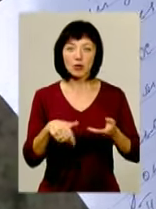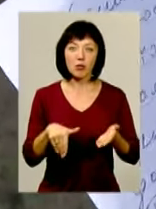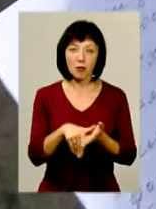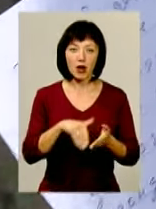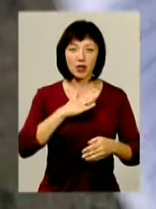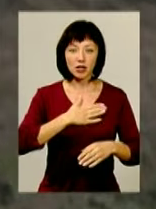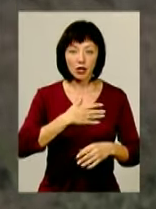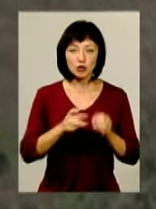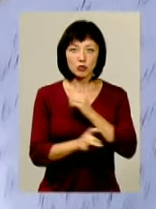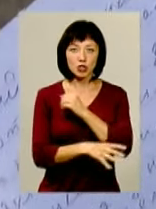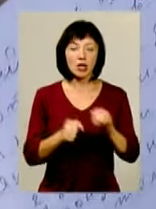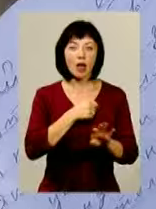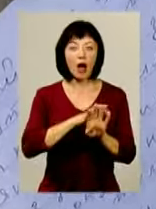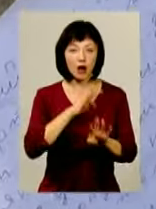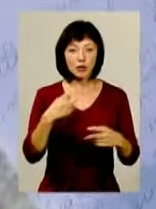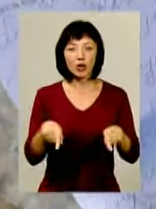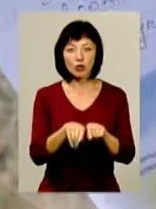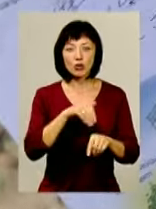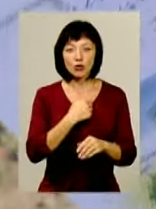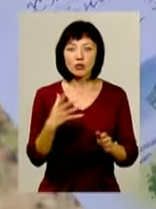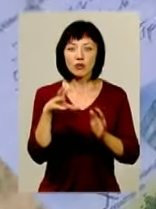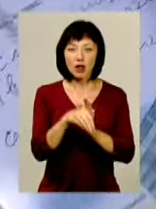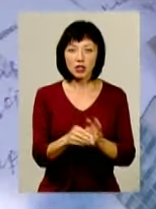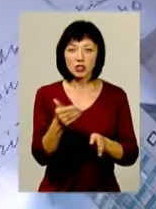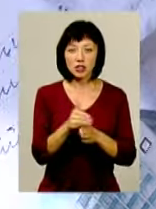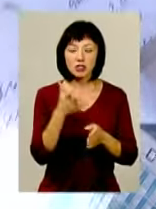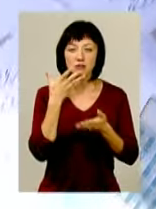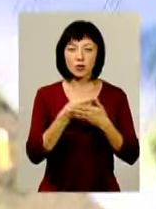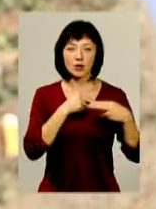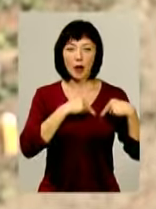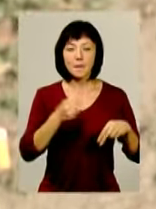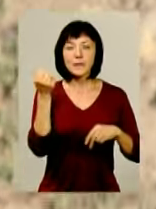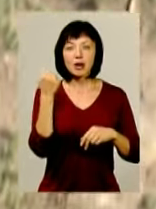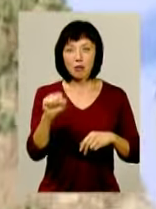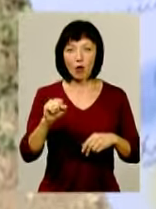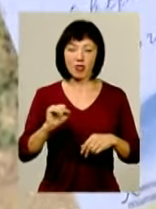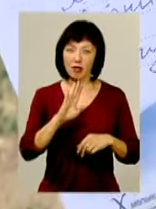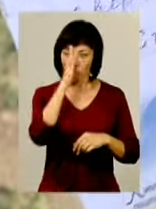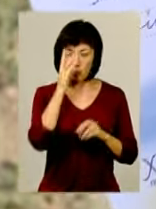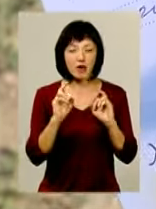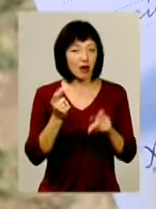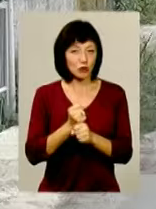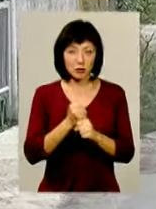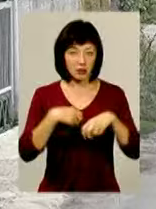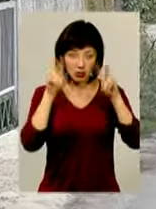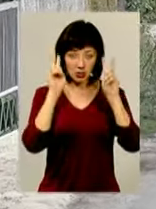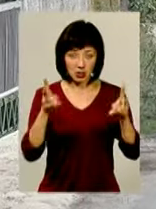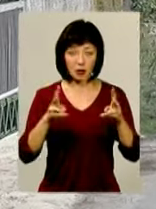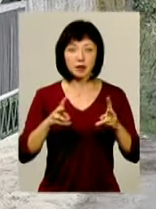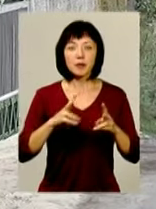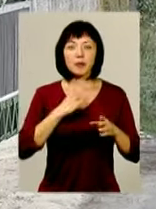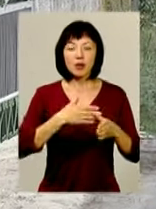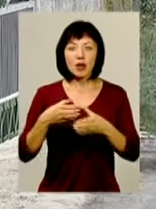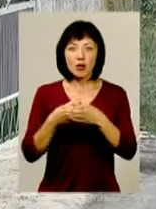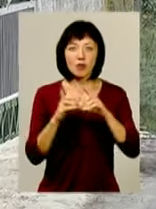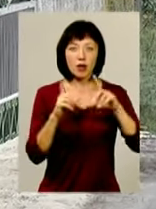допомагають нашій зубожілій армії. Я також хочу вкласти хоч часточку свого труда в перемогу над ворогом. Але як це зробити, не знаю. Знімальна група